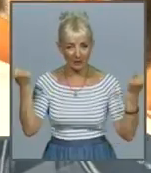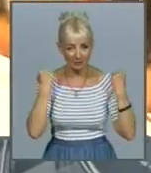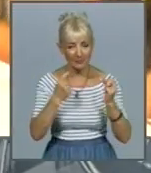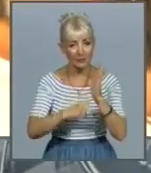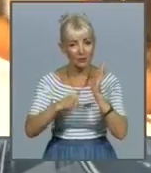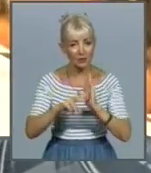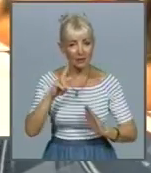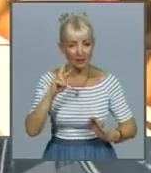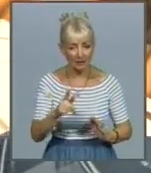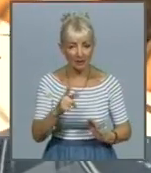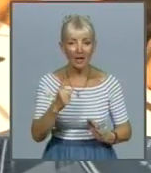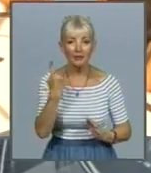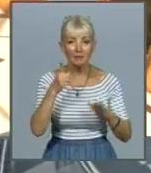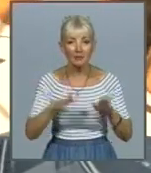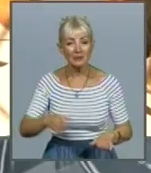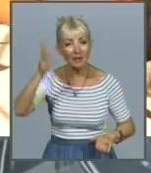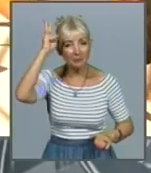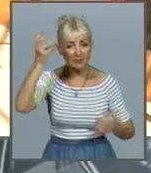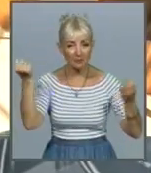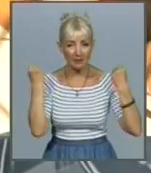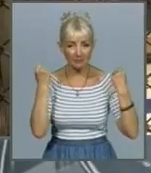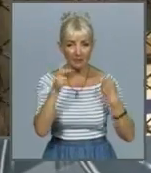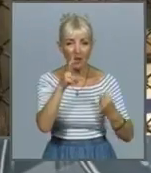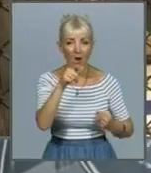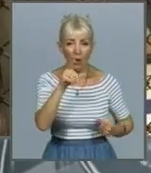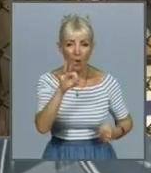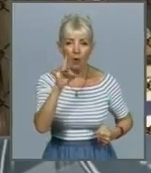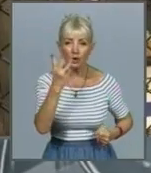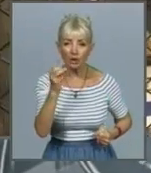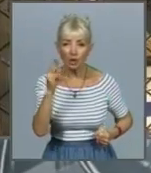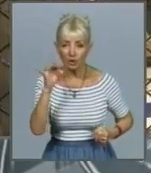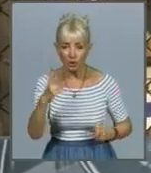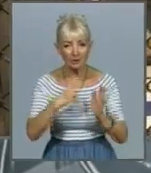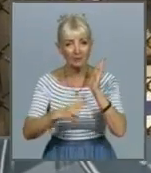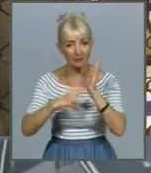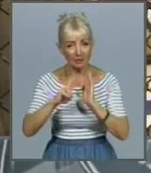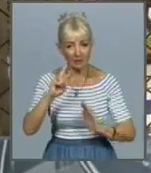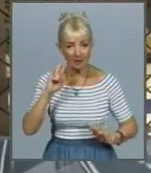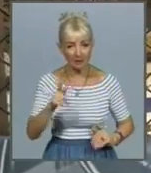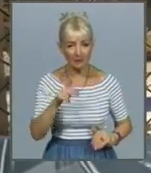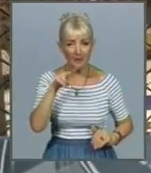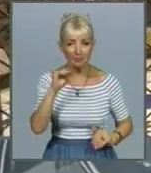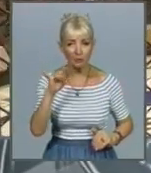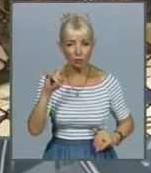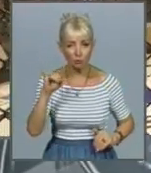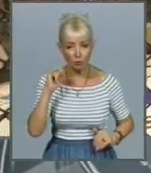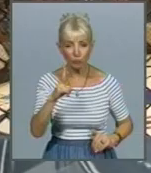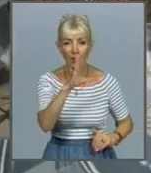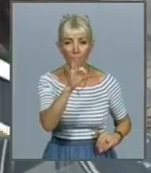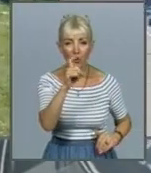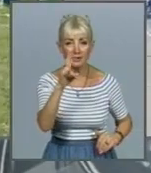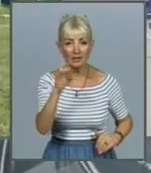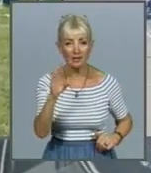килограммов первенство хмельницкий спортсмен александр горшечник до 77 павел пин зул из вознесенска